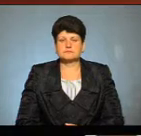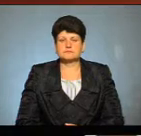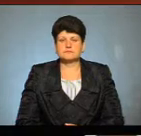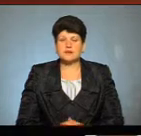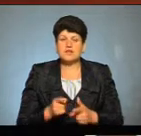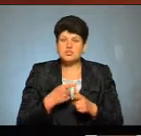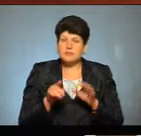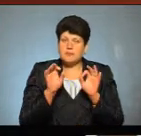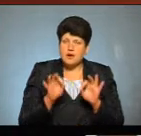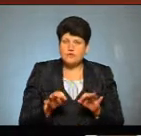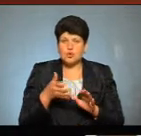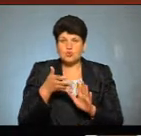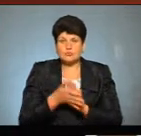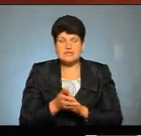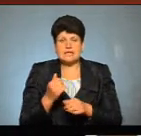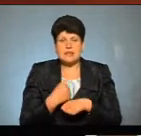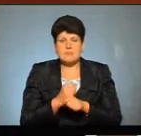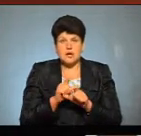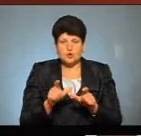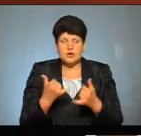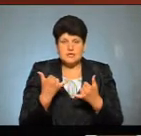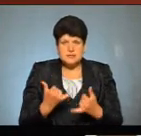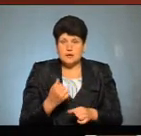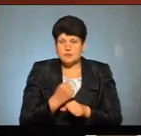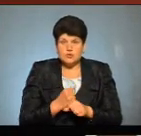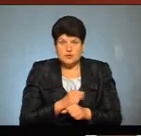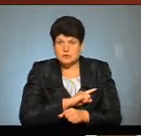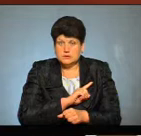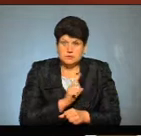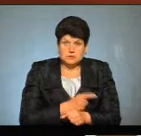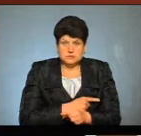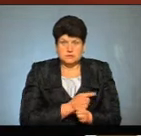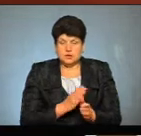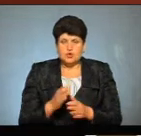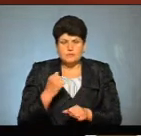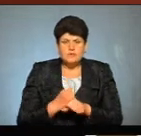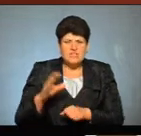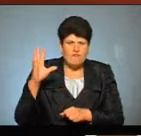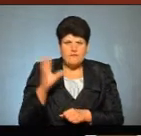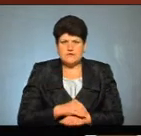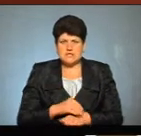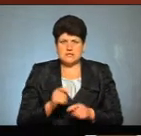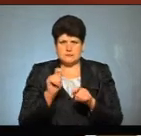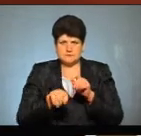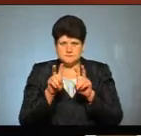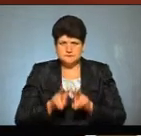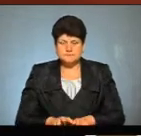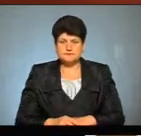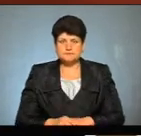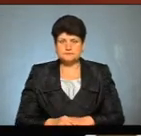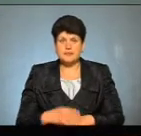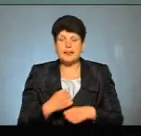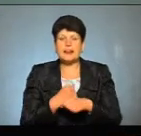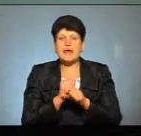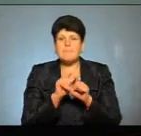Чи правильно я розумію, зараз лабораторія працює в нон-стоп-режимі, аби зробити всі необхідні досліди?